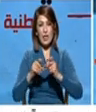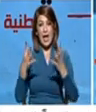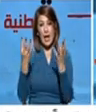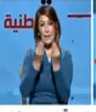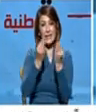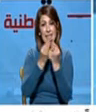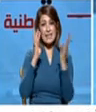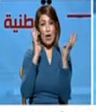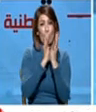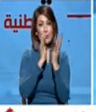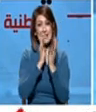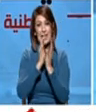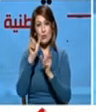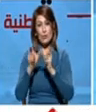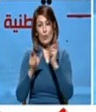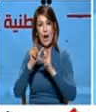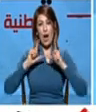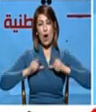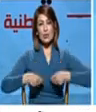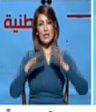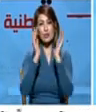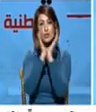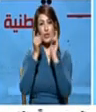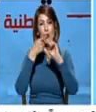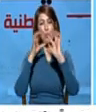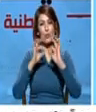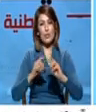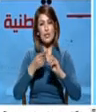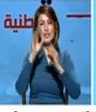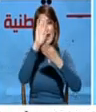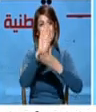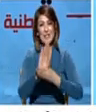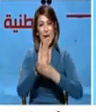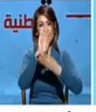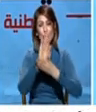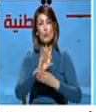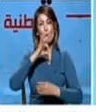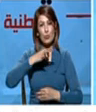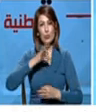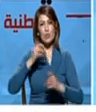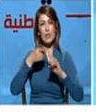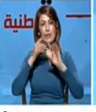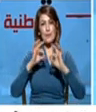وما تكنولوجيا الاتصال والتحاور التقني لانه حافظوا على ال ال ال